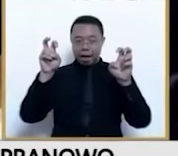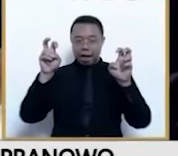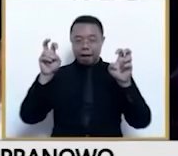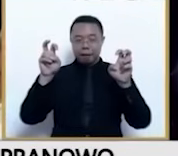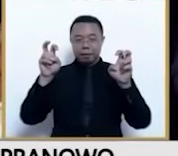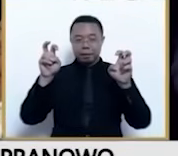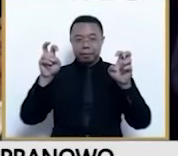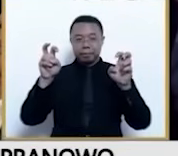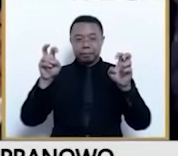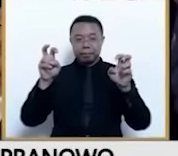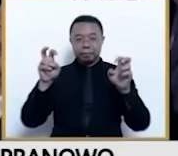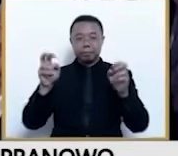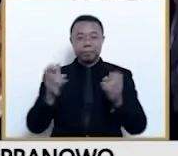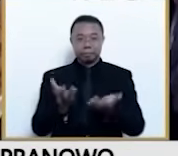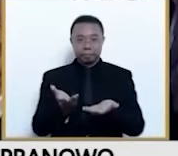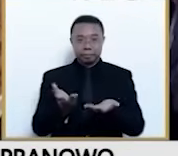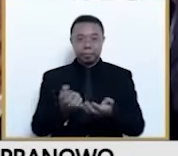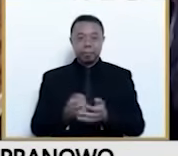fishbowl, Bapak.